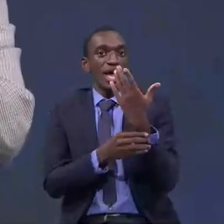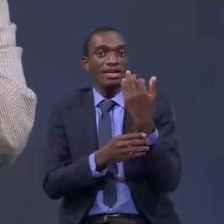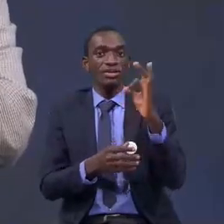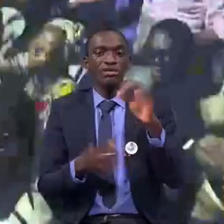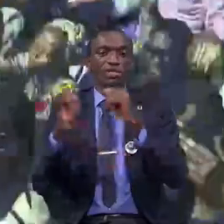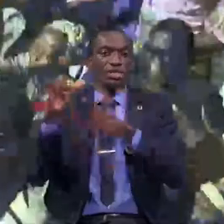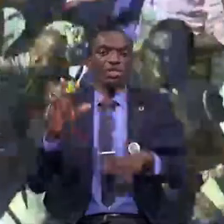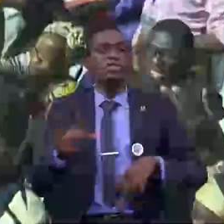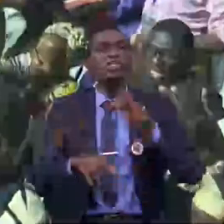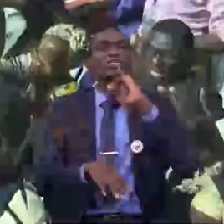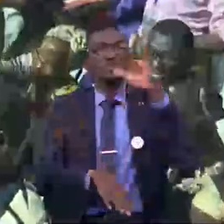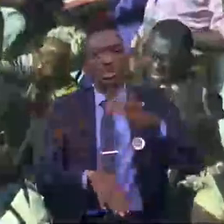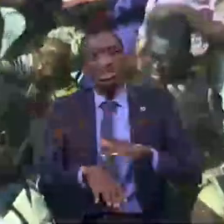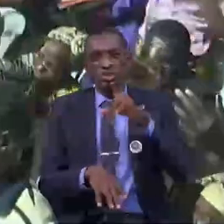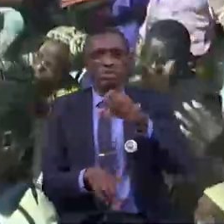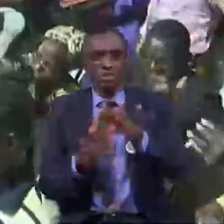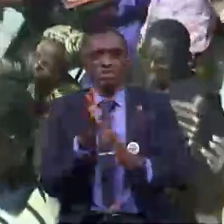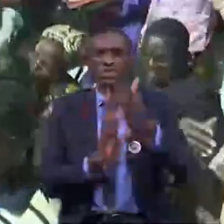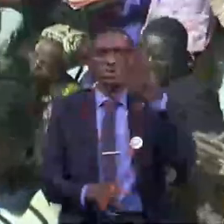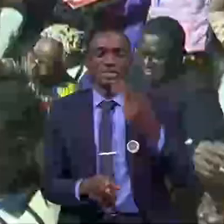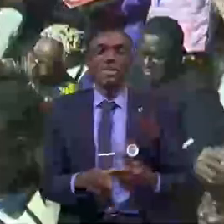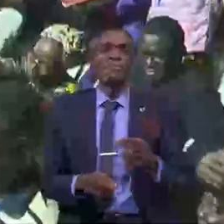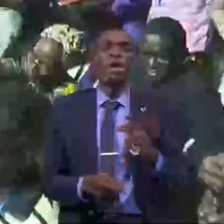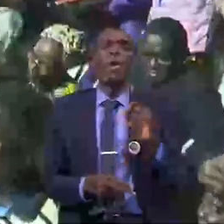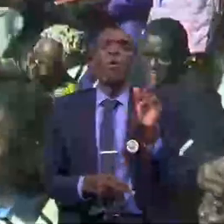la main de Dieu va te toucher.